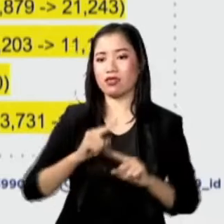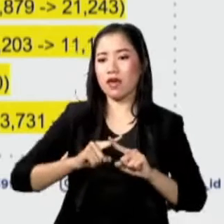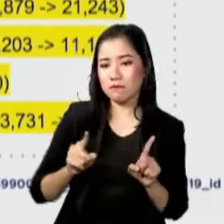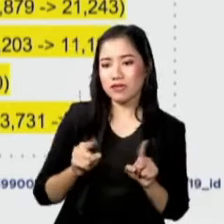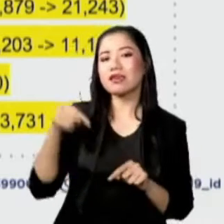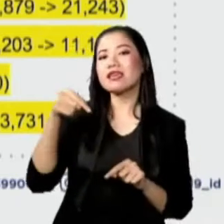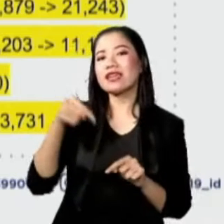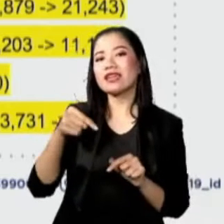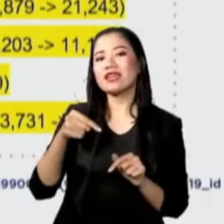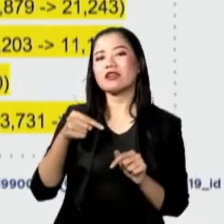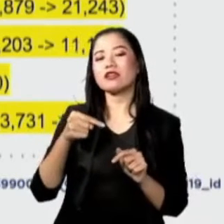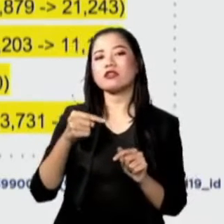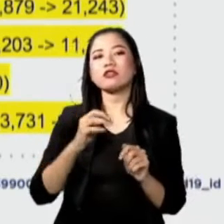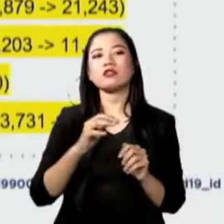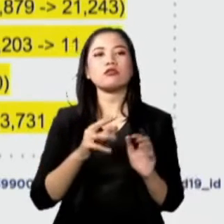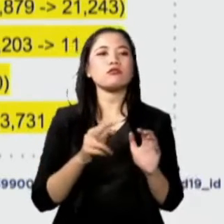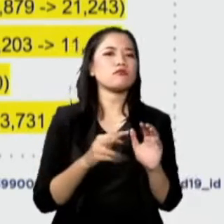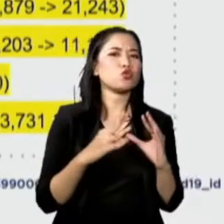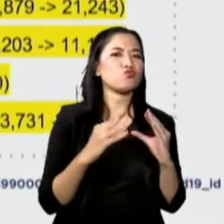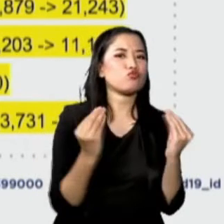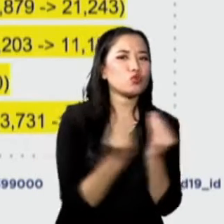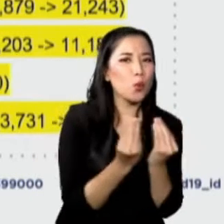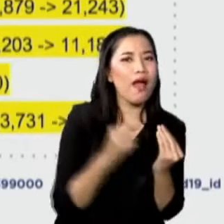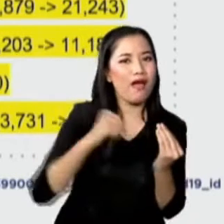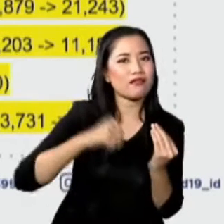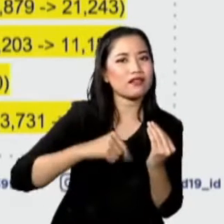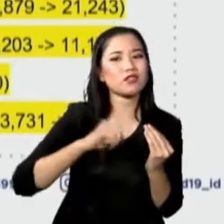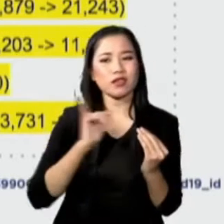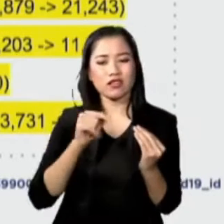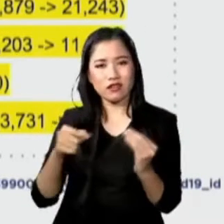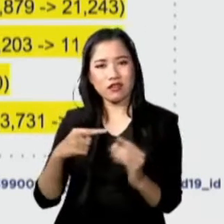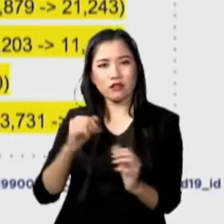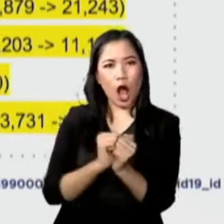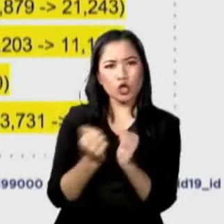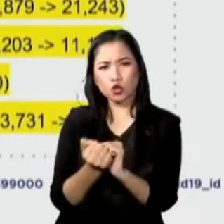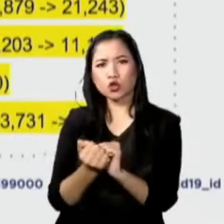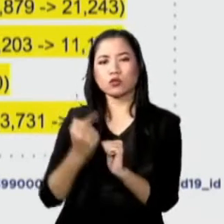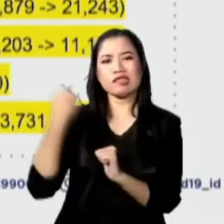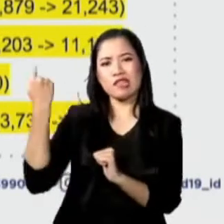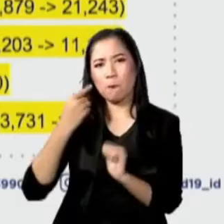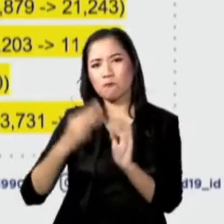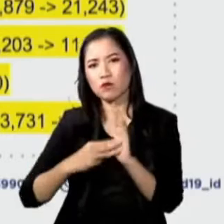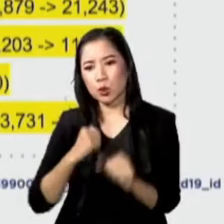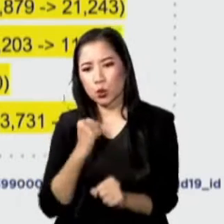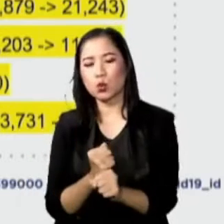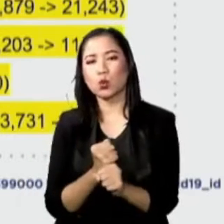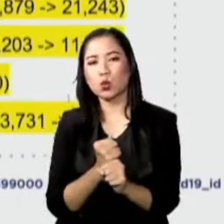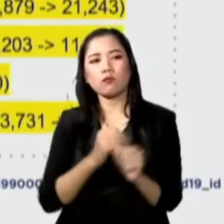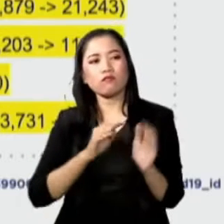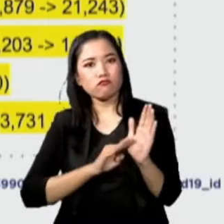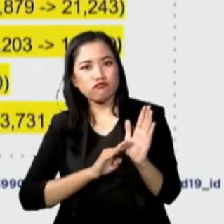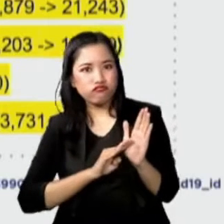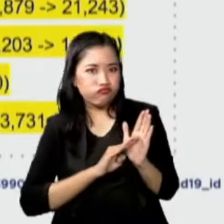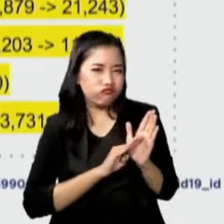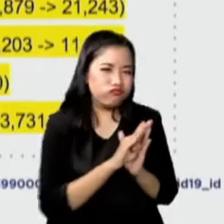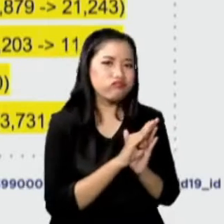angka ini mencatatkan tren perkembangan kasus positif mingguan yang ternyata sudah meningkat selama